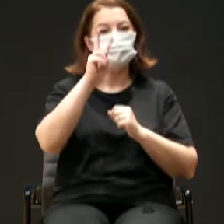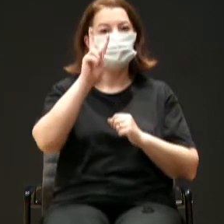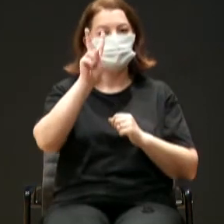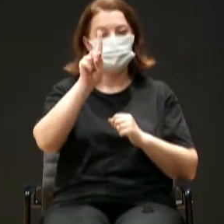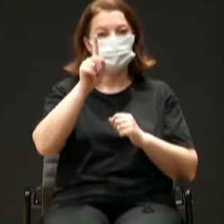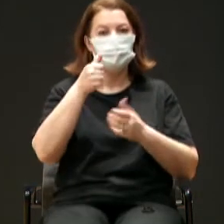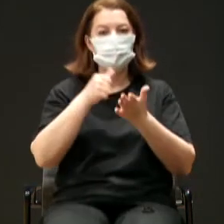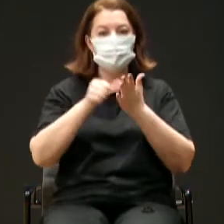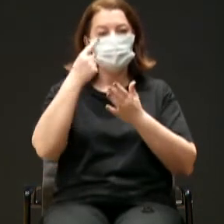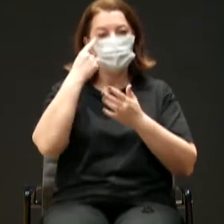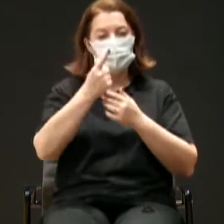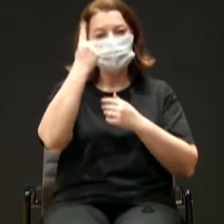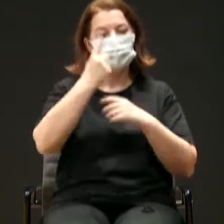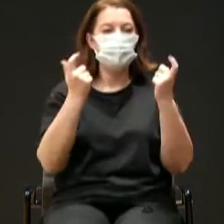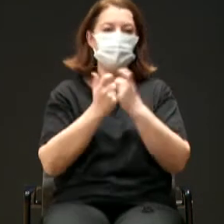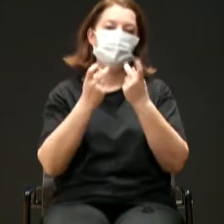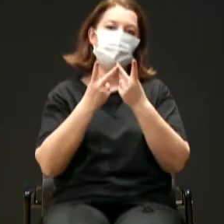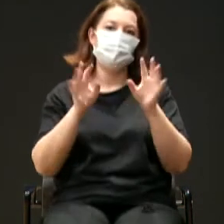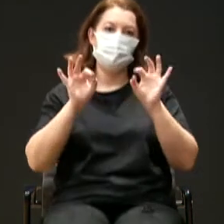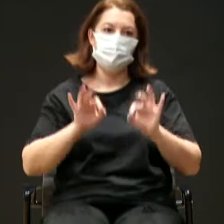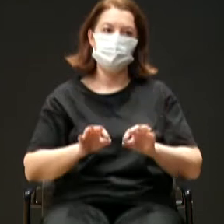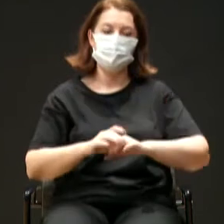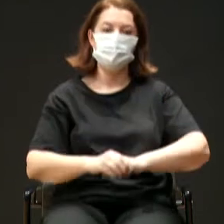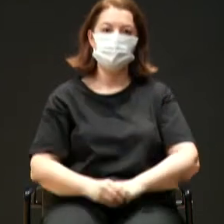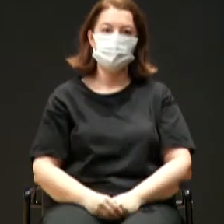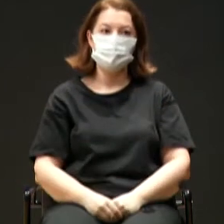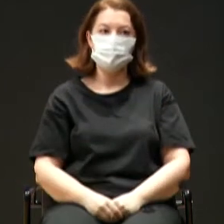05.07.2021 tarihli birinci birleşimini açıyorum.